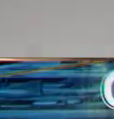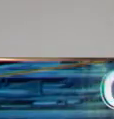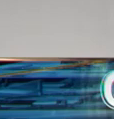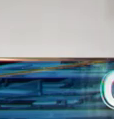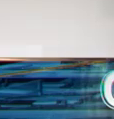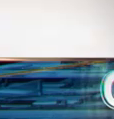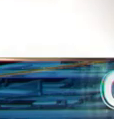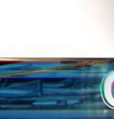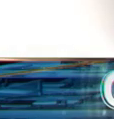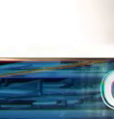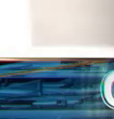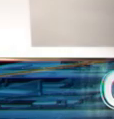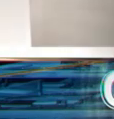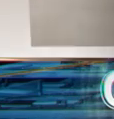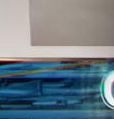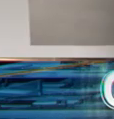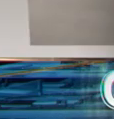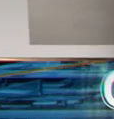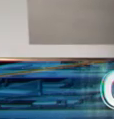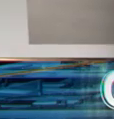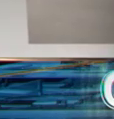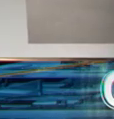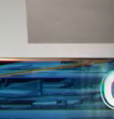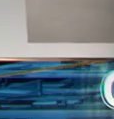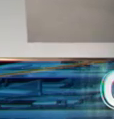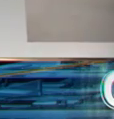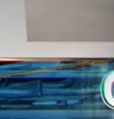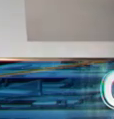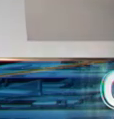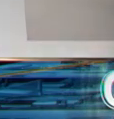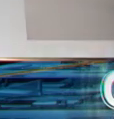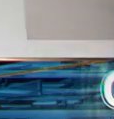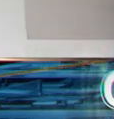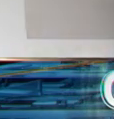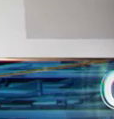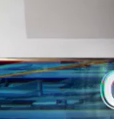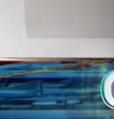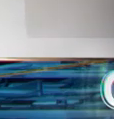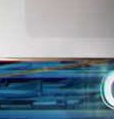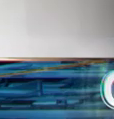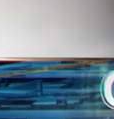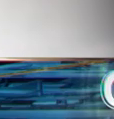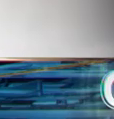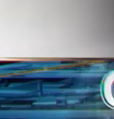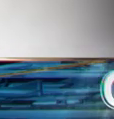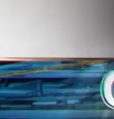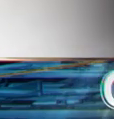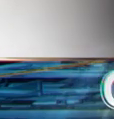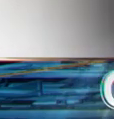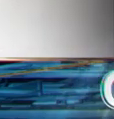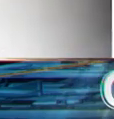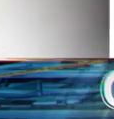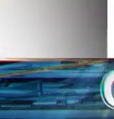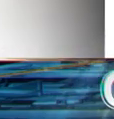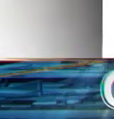закрытого типа. 4 дачных массива Имбекш-Казахского района закрыты на карантин. Здесь за минувшие сутки было зарегистрировано сразу